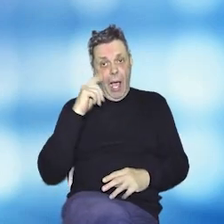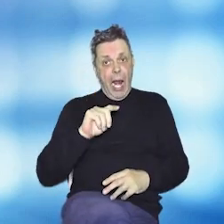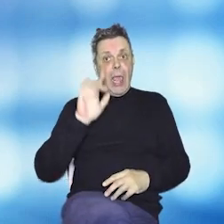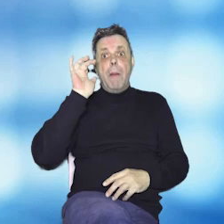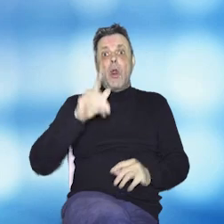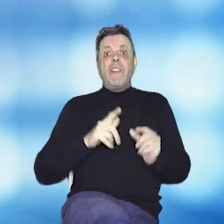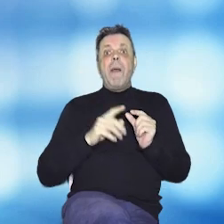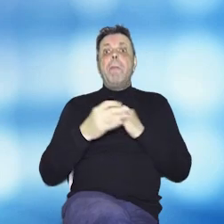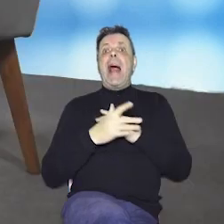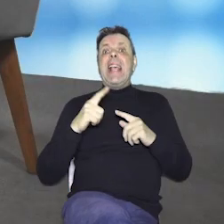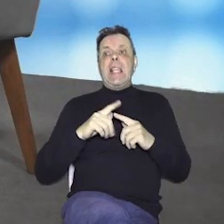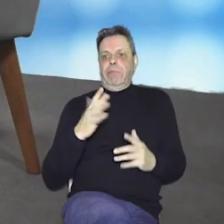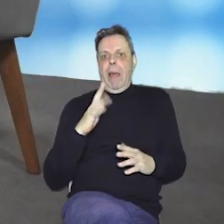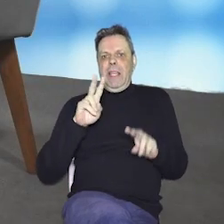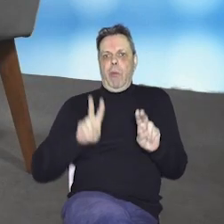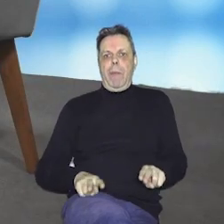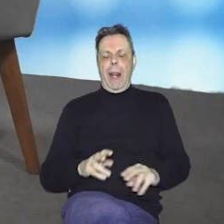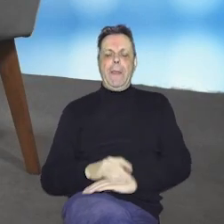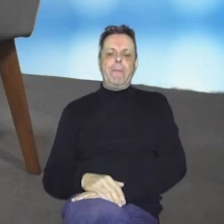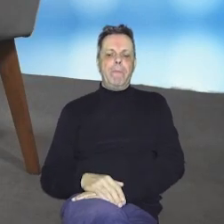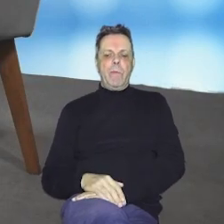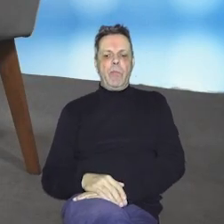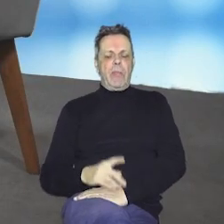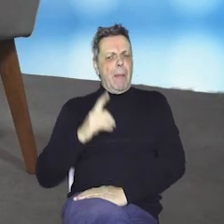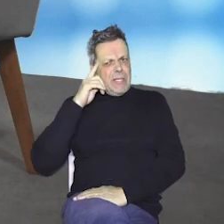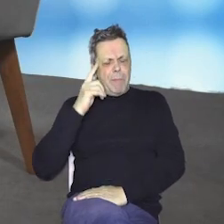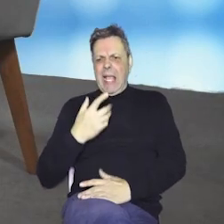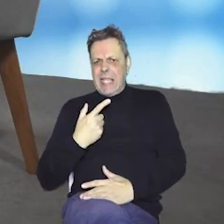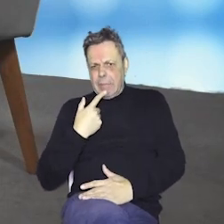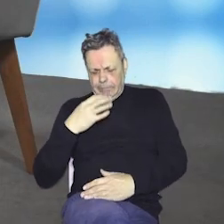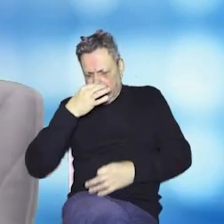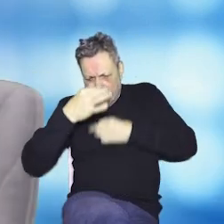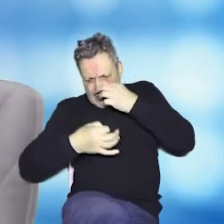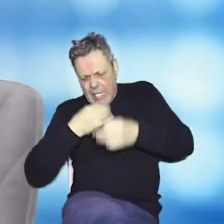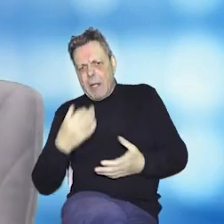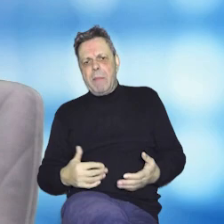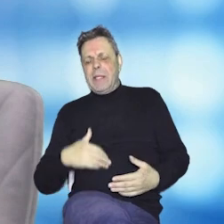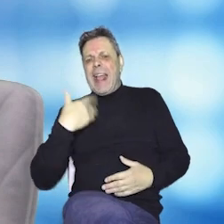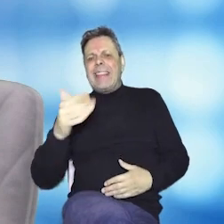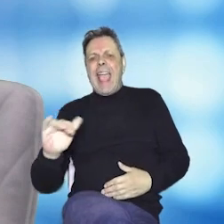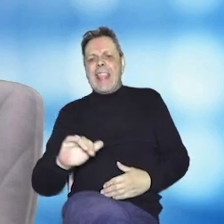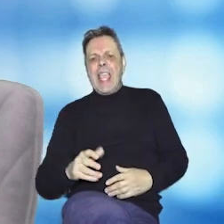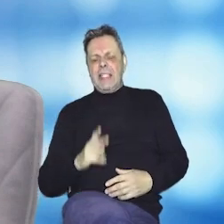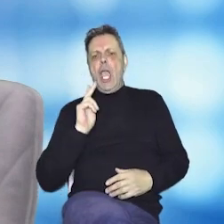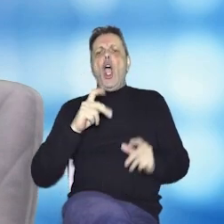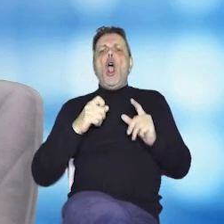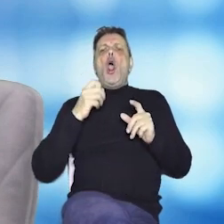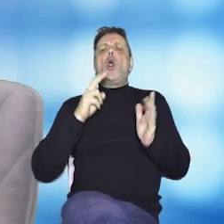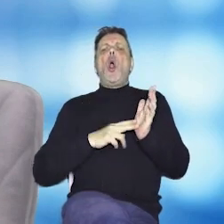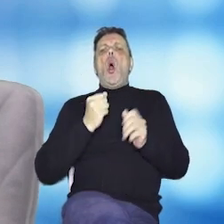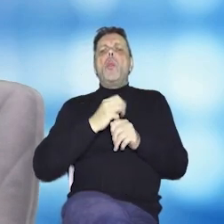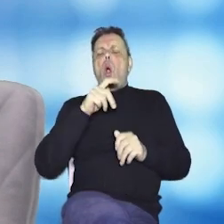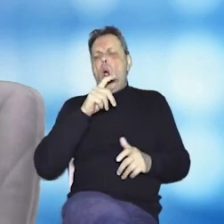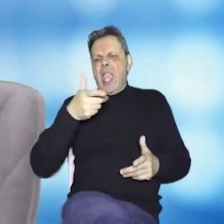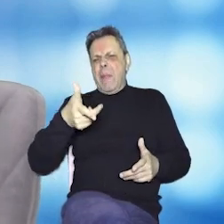protiv parazita nismo imali. Mislim da se eksperimentira, da se daje djeci u Kongu i tim